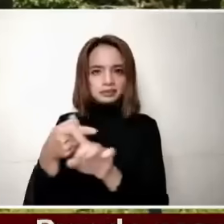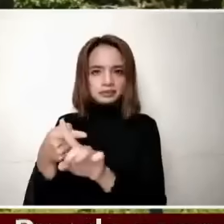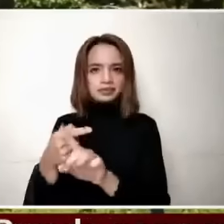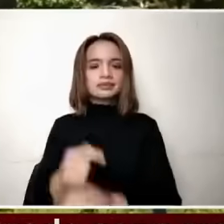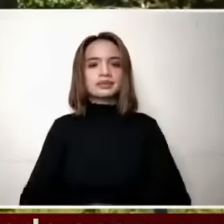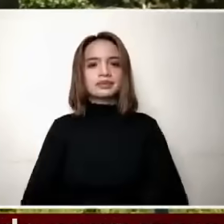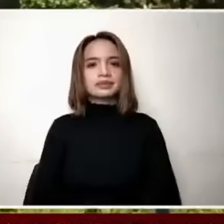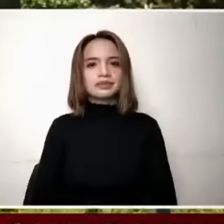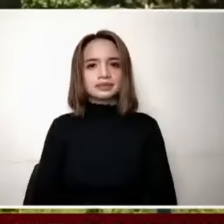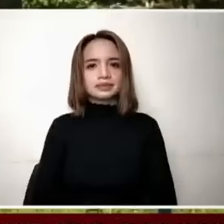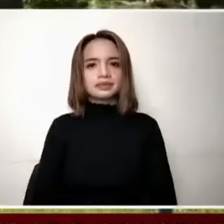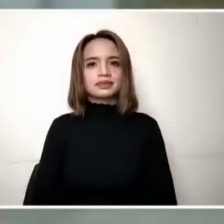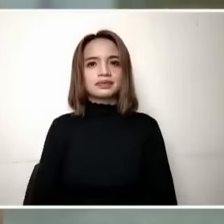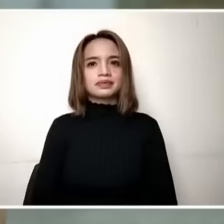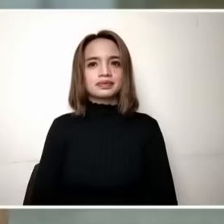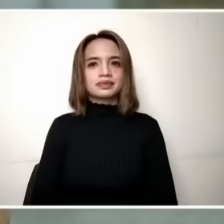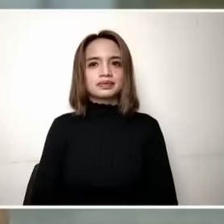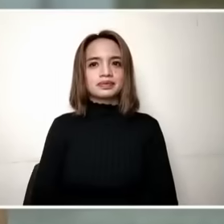News.